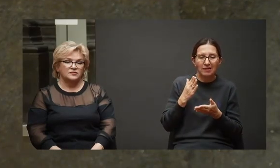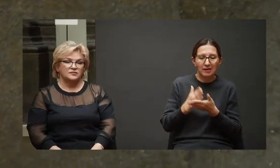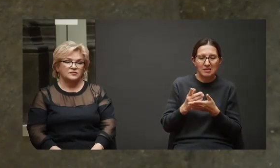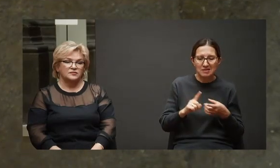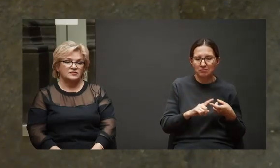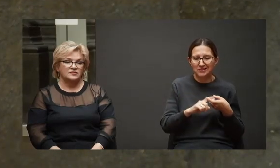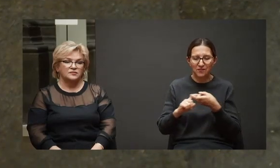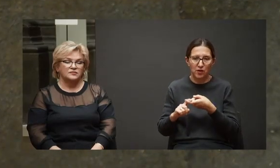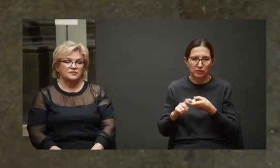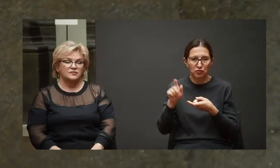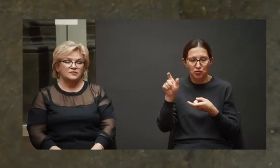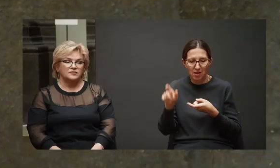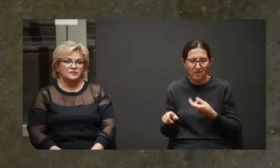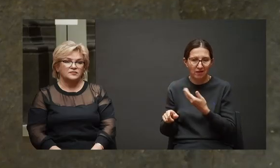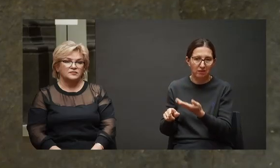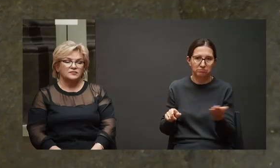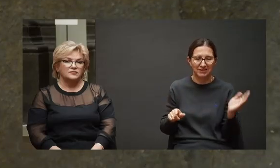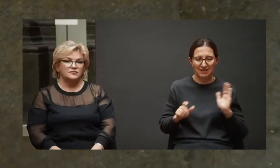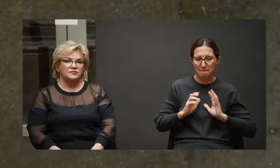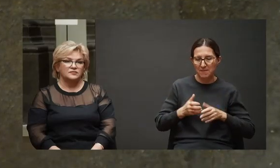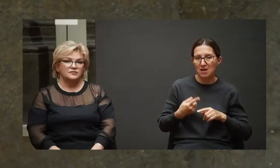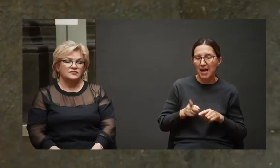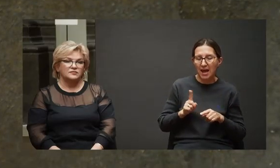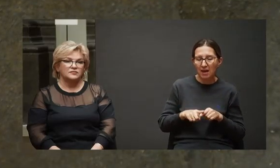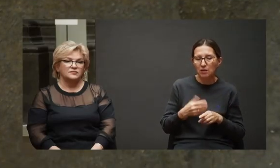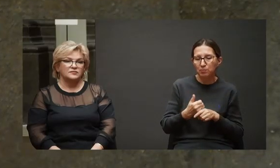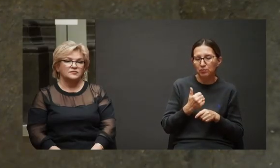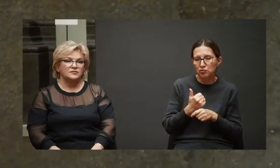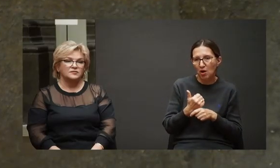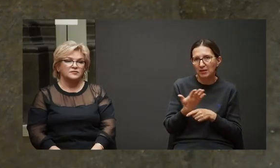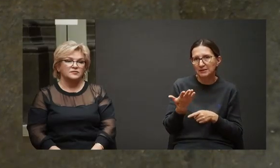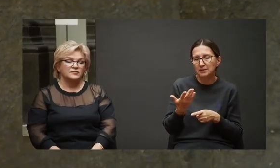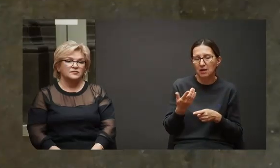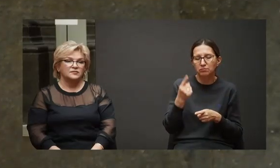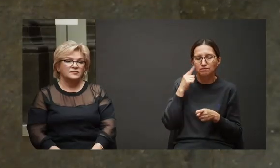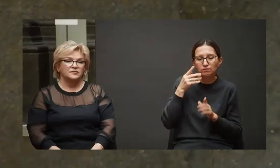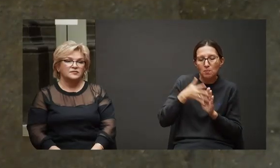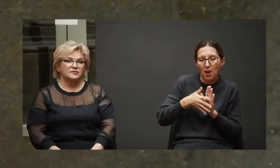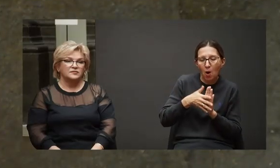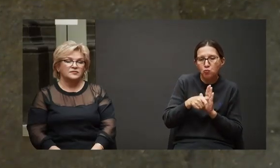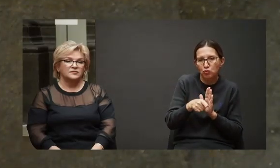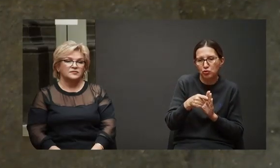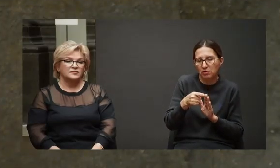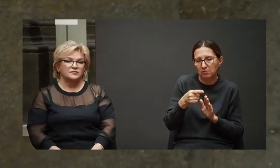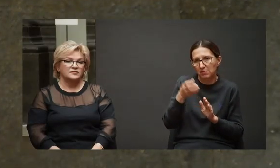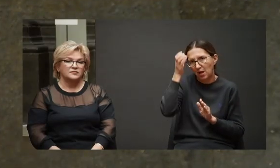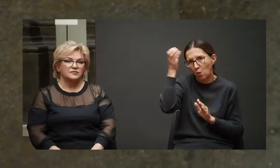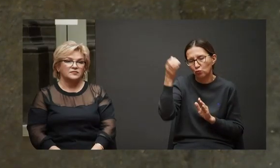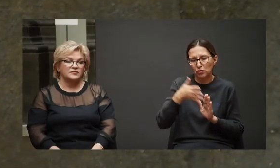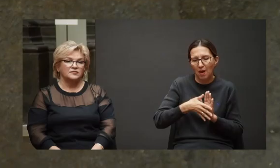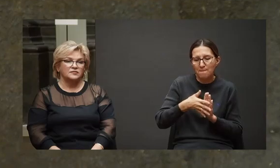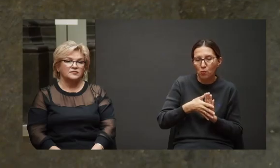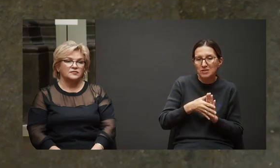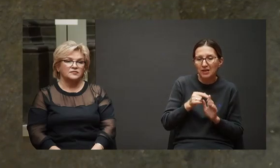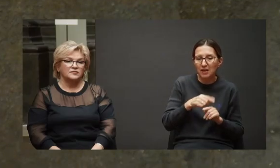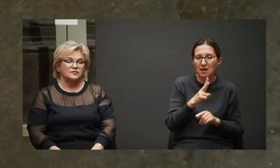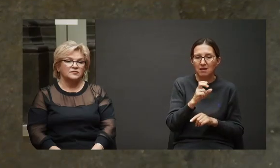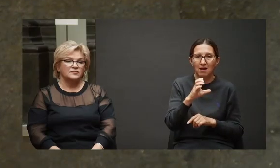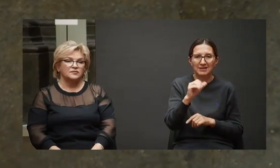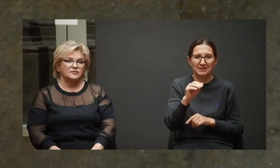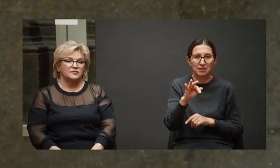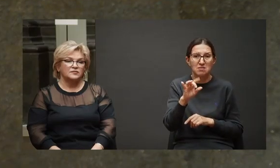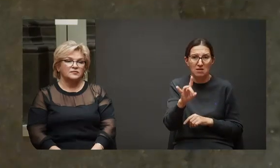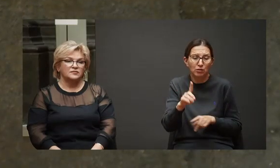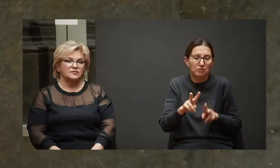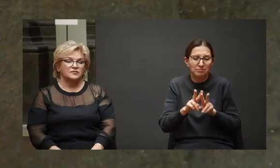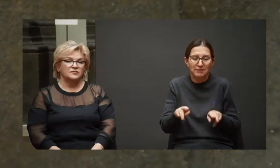связи человека с окружающим миром, да, это язык, миф и научное познание. И вот впоследствии как бы и у Кассирера, благодаря тому, что